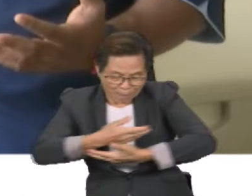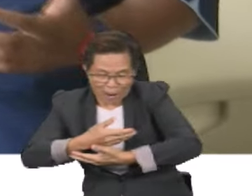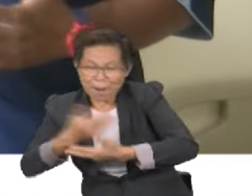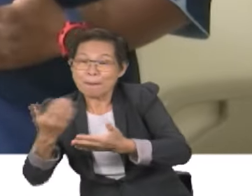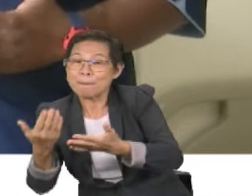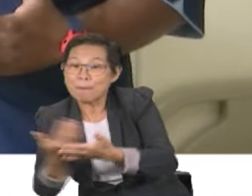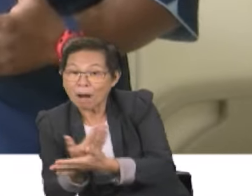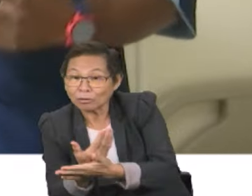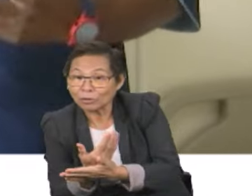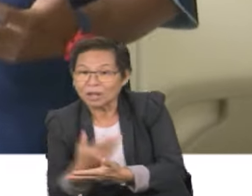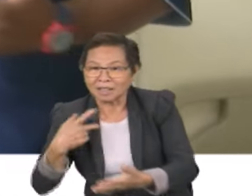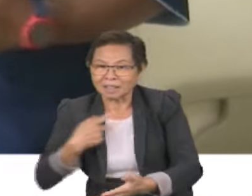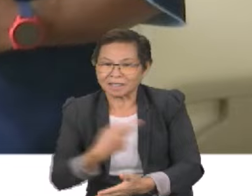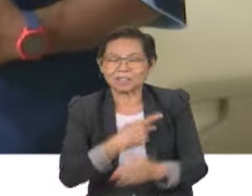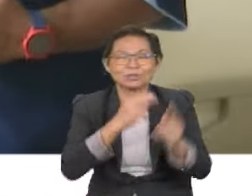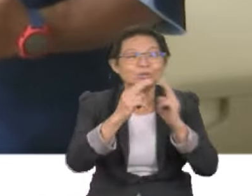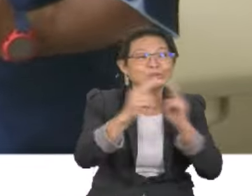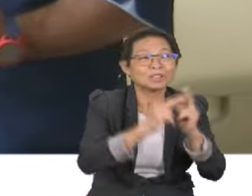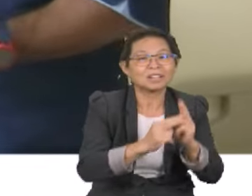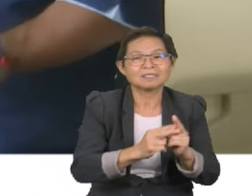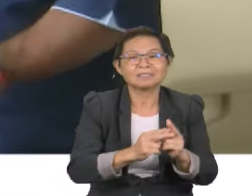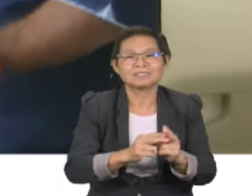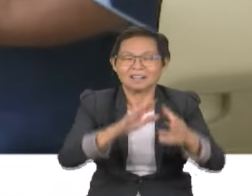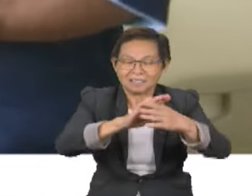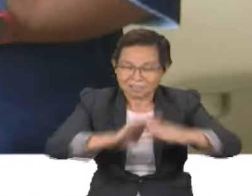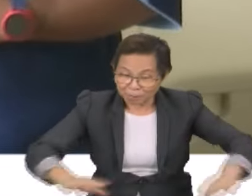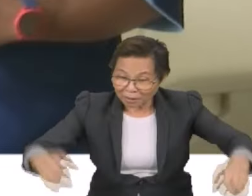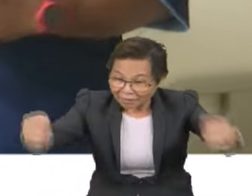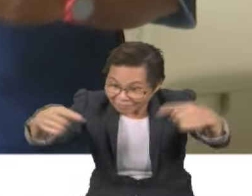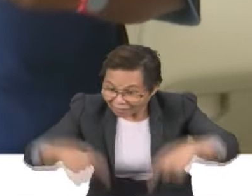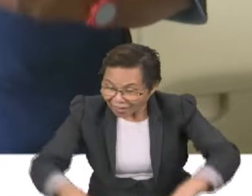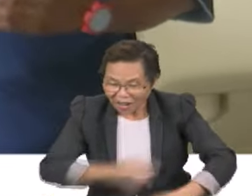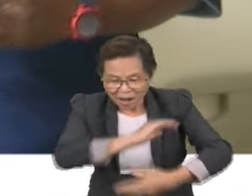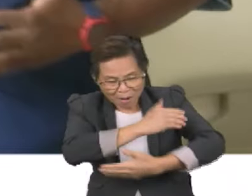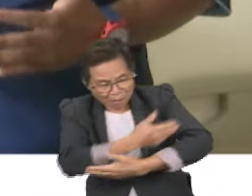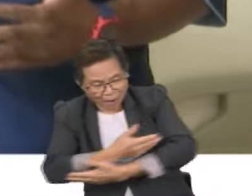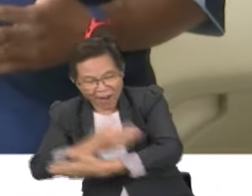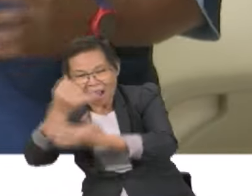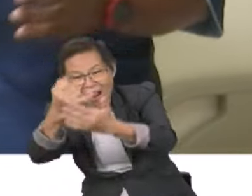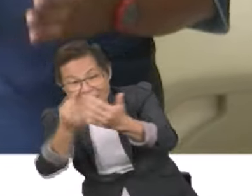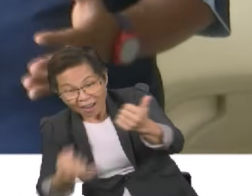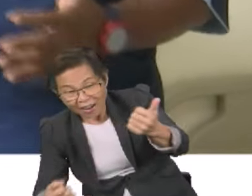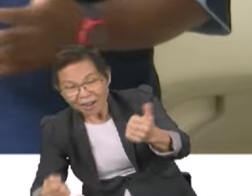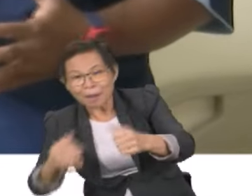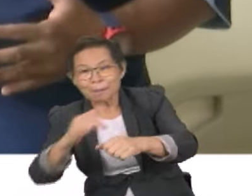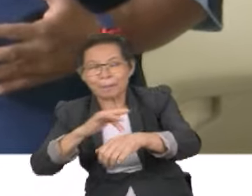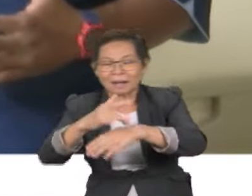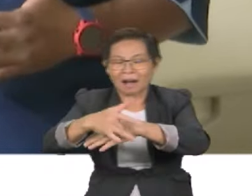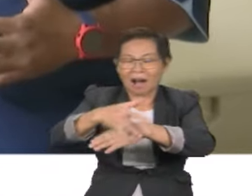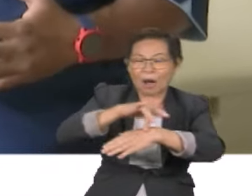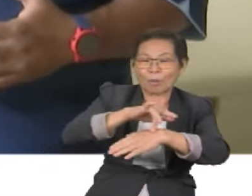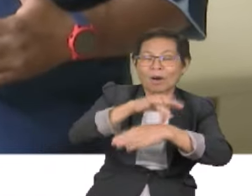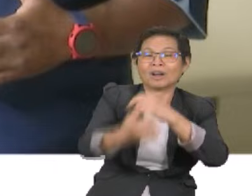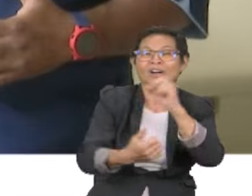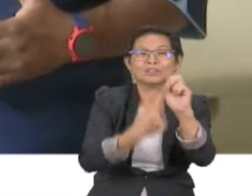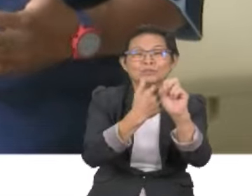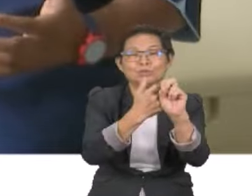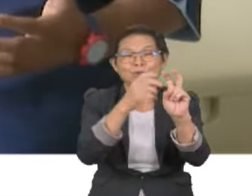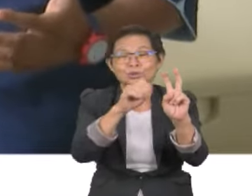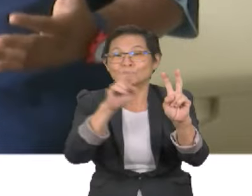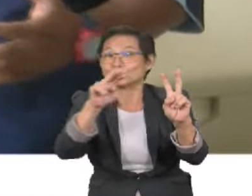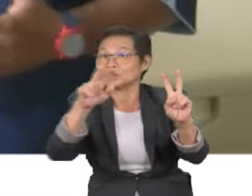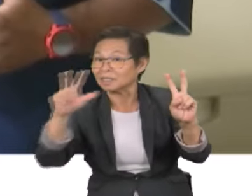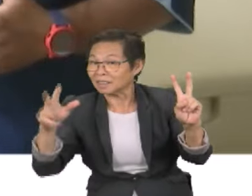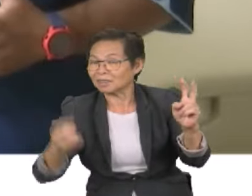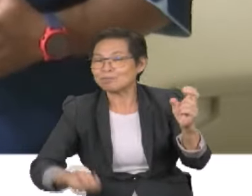Apa kata kita mengucapkan selamat datang kepada bayi yang lahir pada awal tahun 2023 ini.